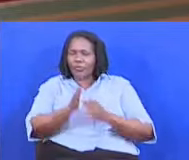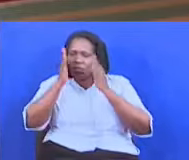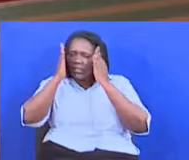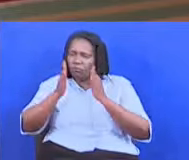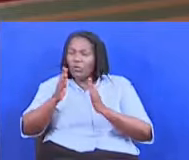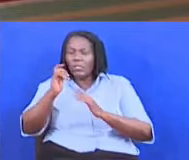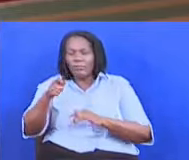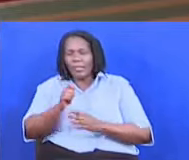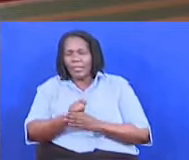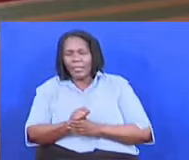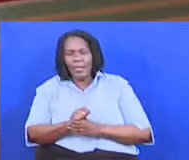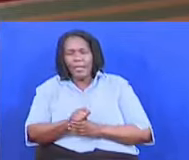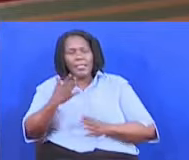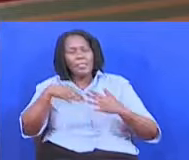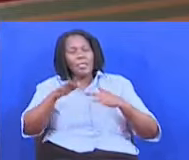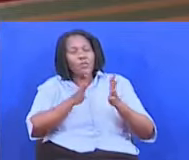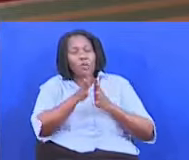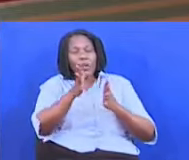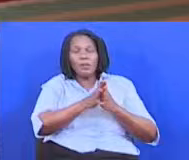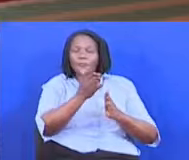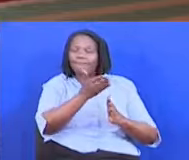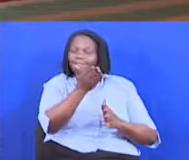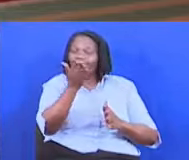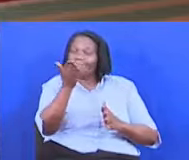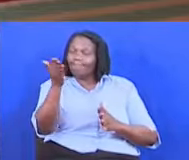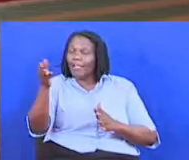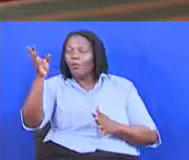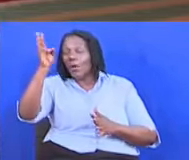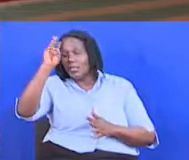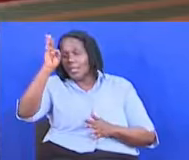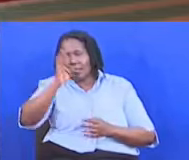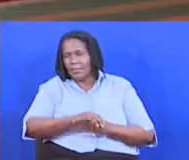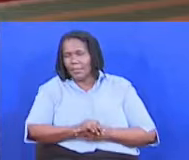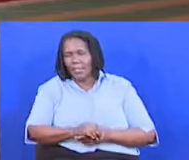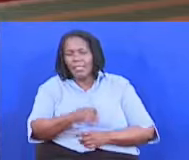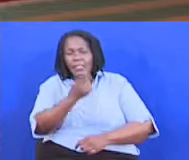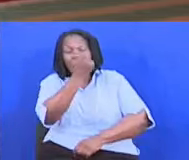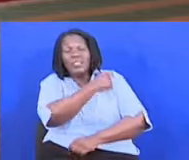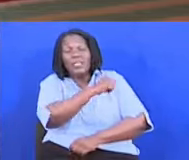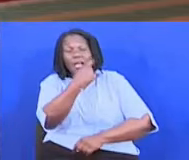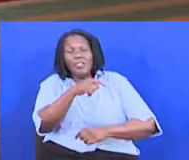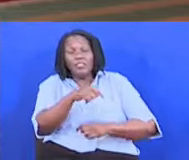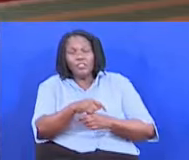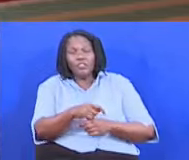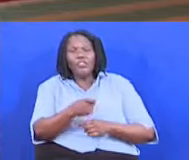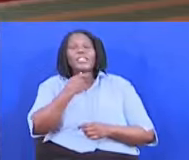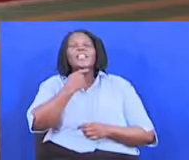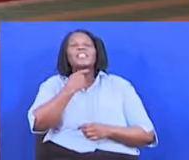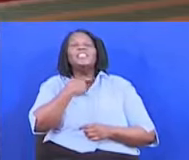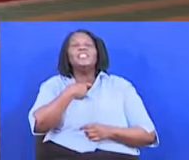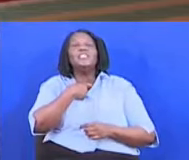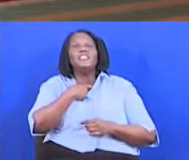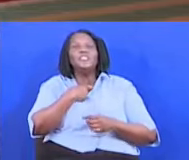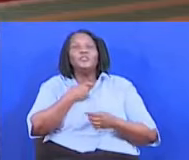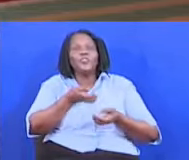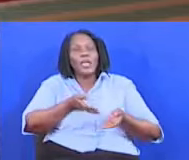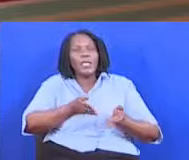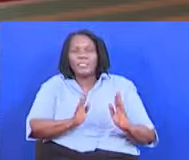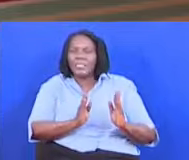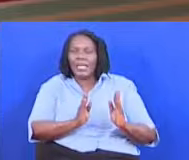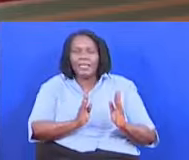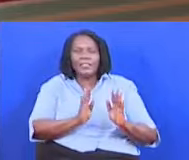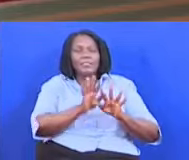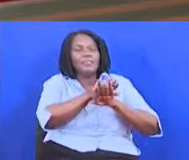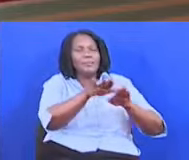Spika kuwathibitishia Watanzania hususan wazazi kwamba chanjo hii ni salama, haihusiani na kuja kuzuia